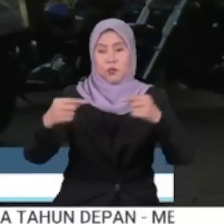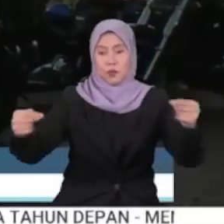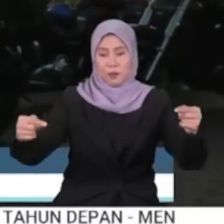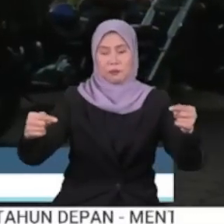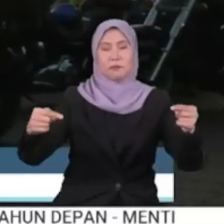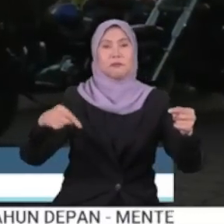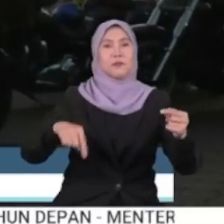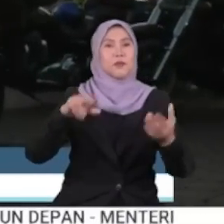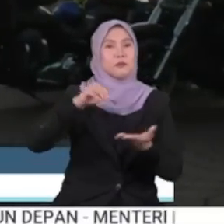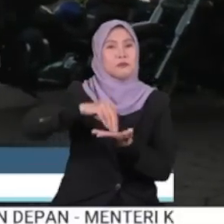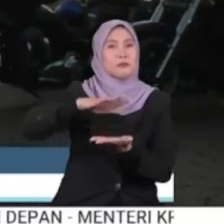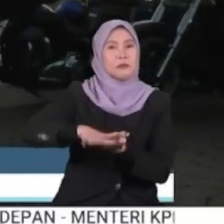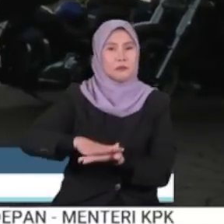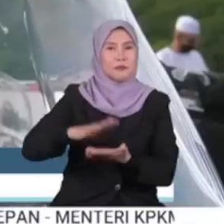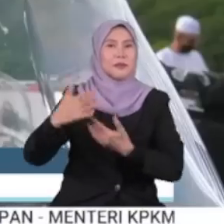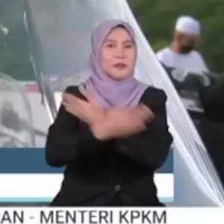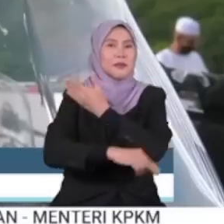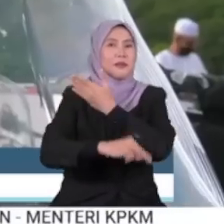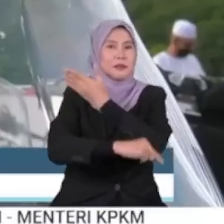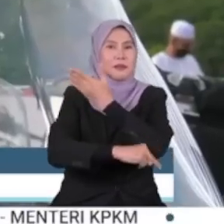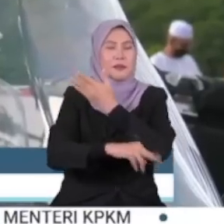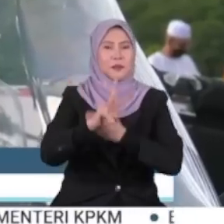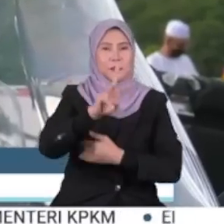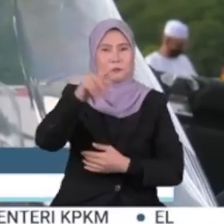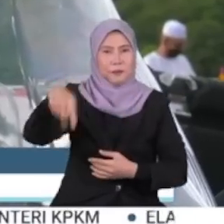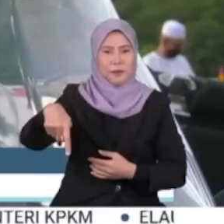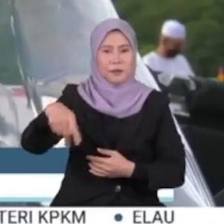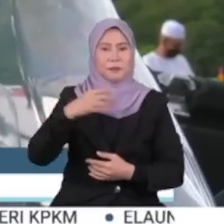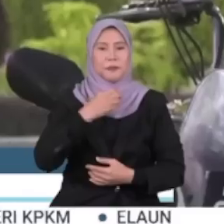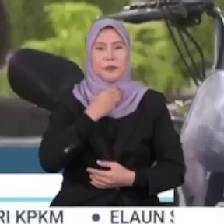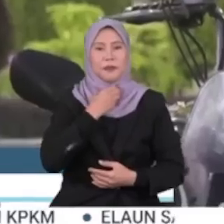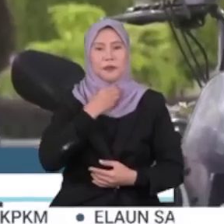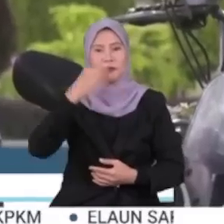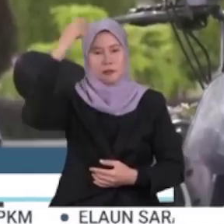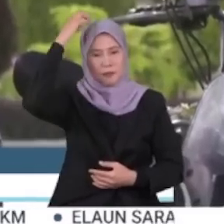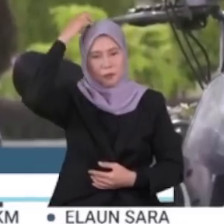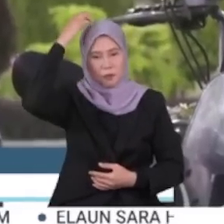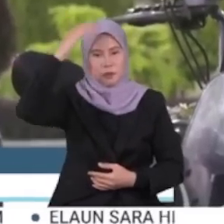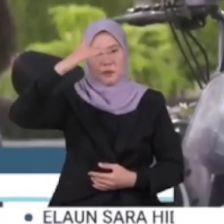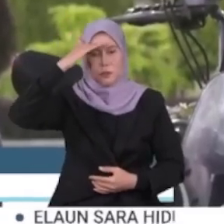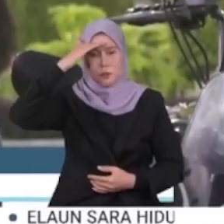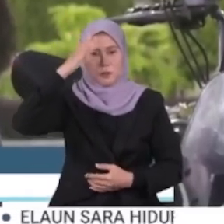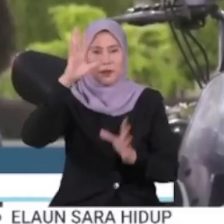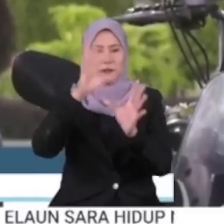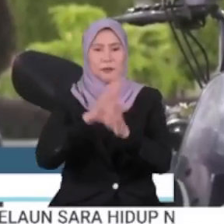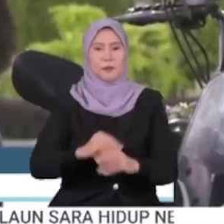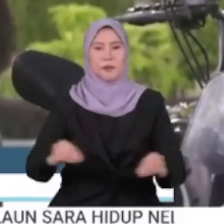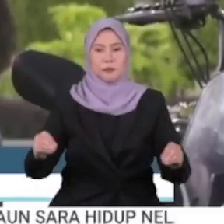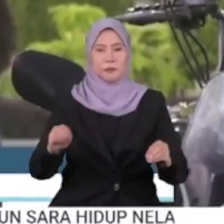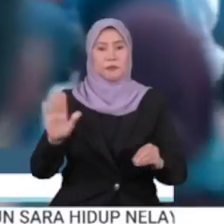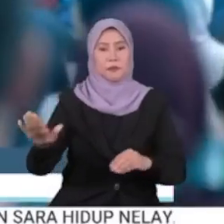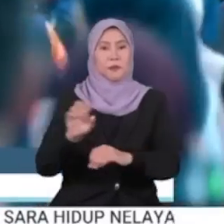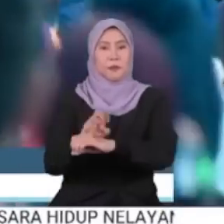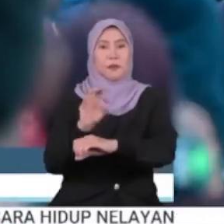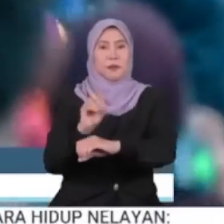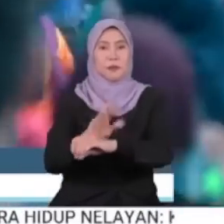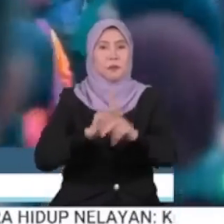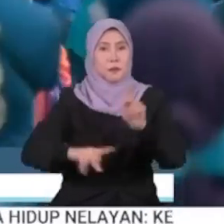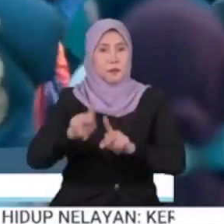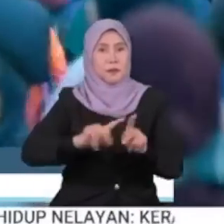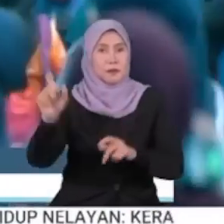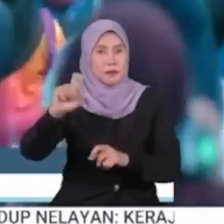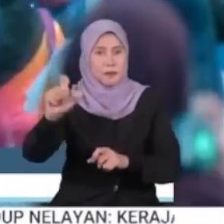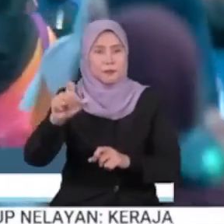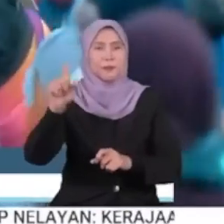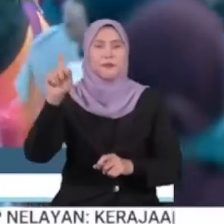ini telah pun difatwakan di beberapa negeri seperti wilayah persekutuan, Perak, Selangor, Johor dan Sarawak. Beliau turut menasihati umat Islam di negara